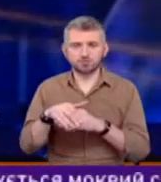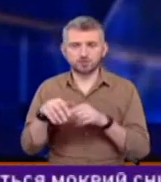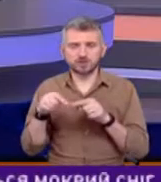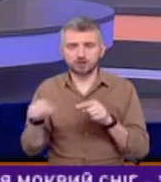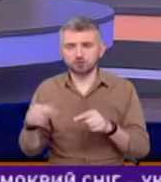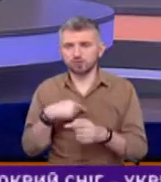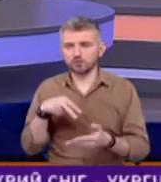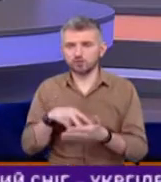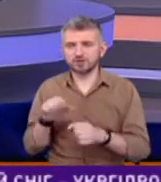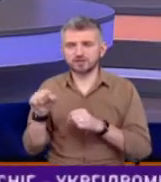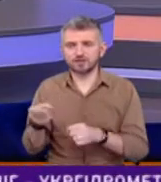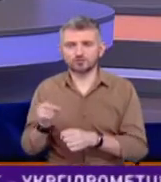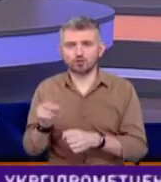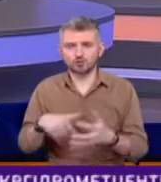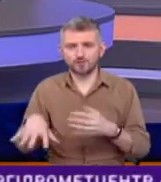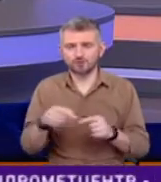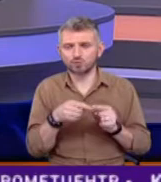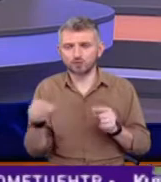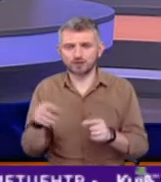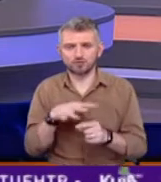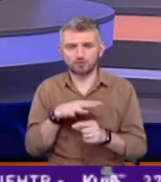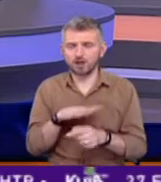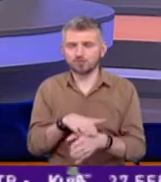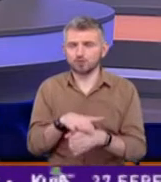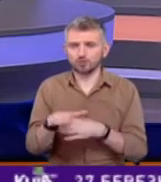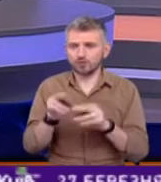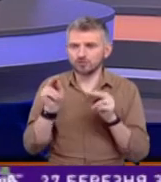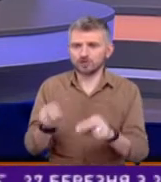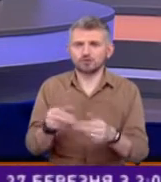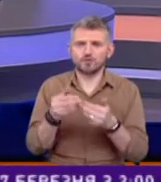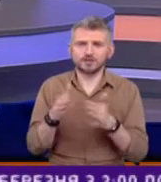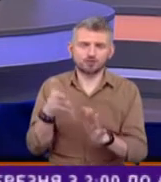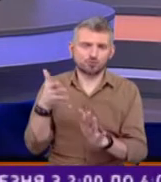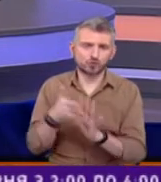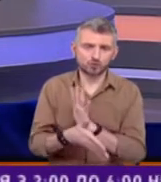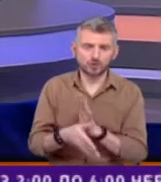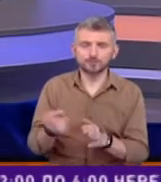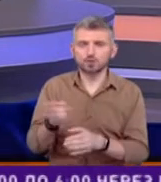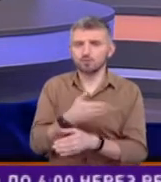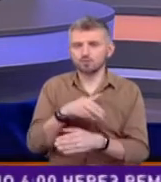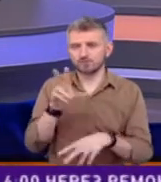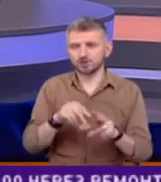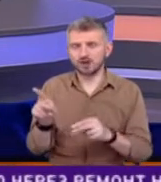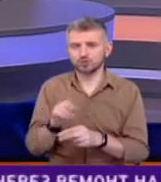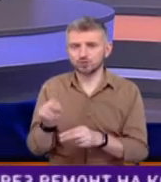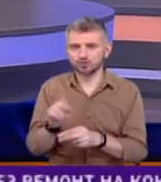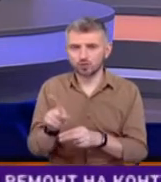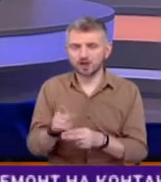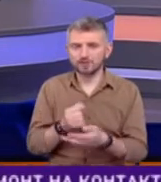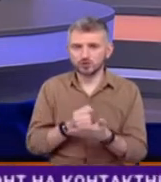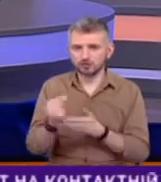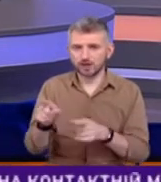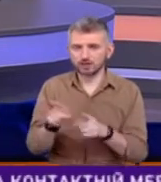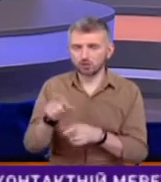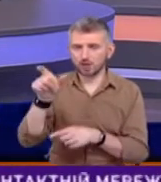якраз на захисті того, щоб весь процес пройшов абсолютно чесно, відкрито і прозоро. І тому ми вважаємо, що висування